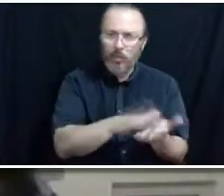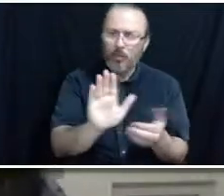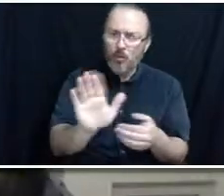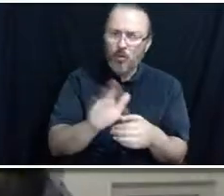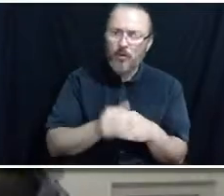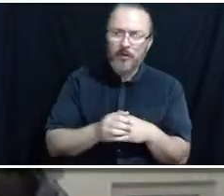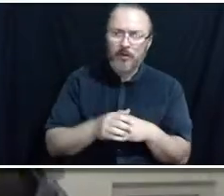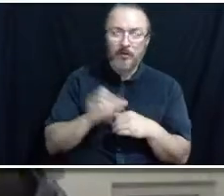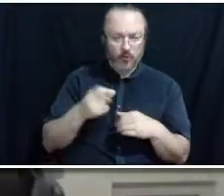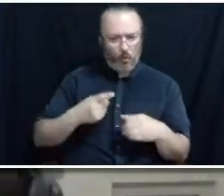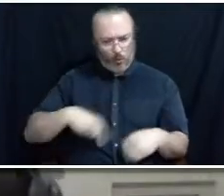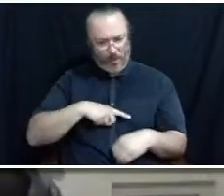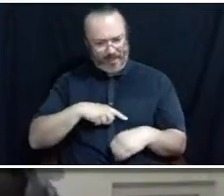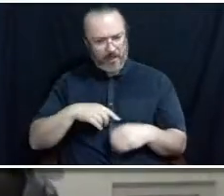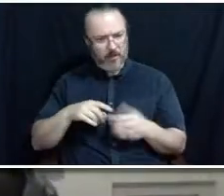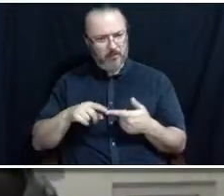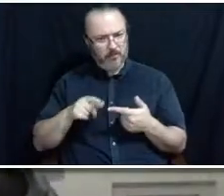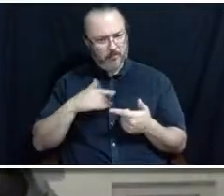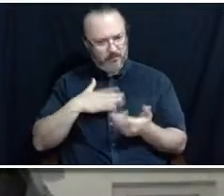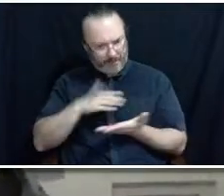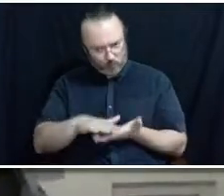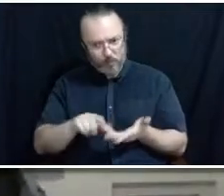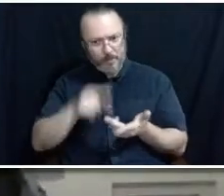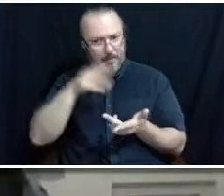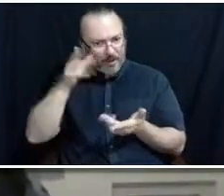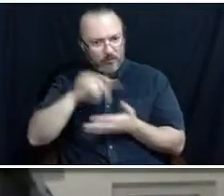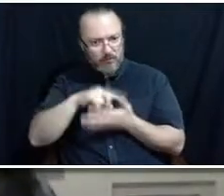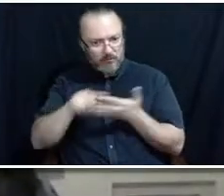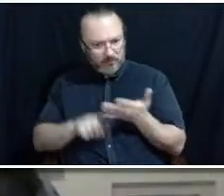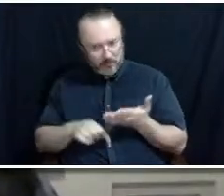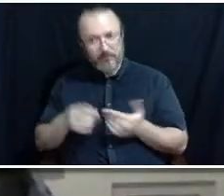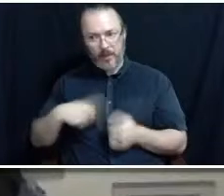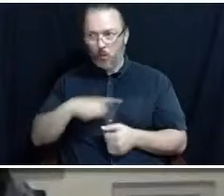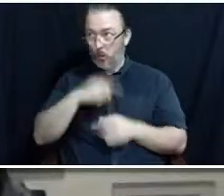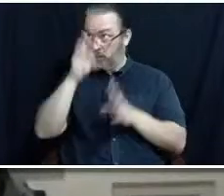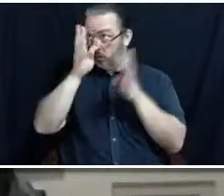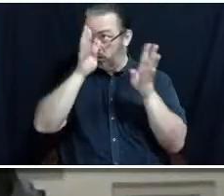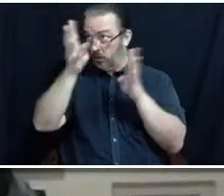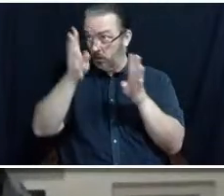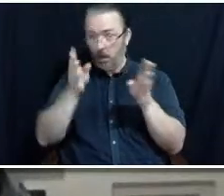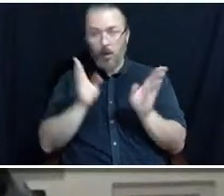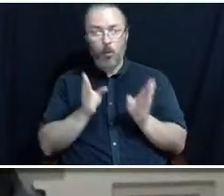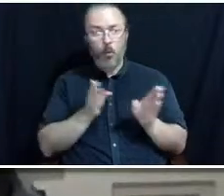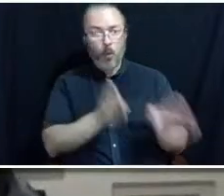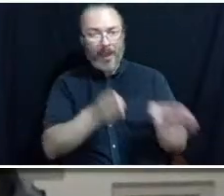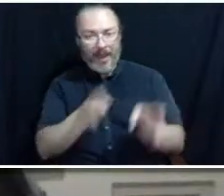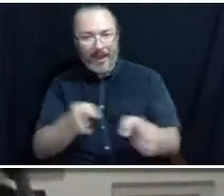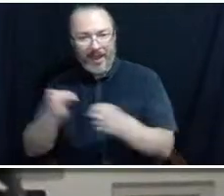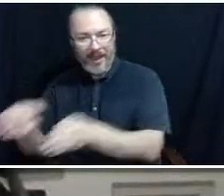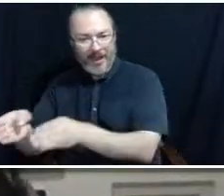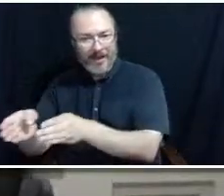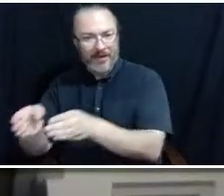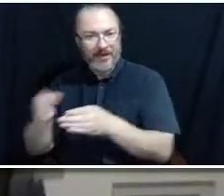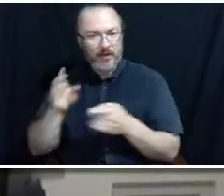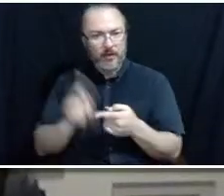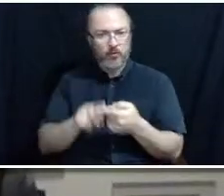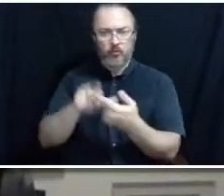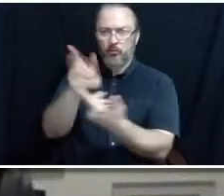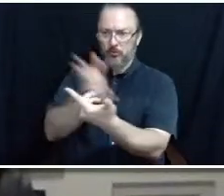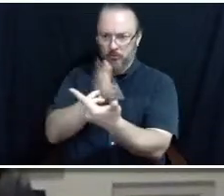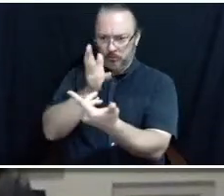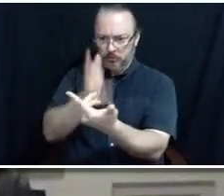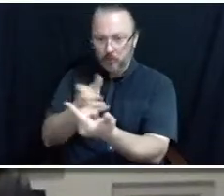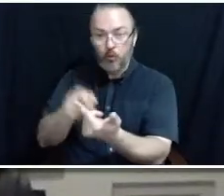notre personnel essentiel, les parents également, élaborent des plans pour que tout le dispositif scolaire